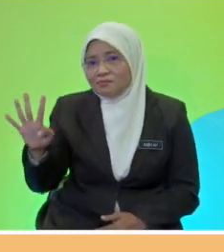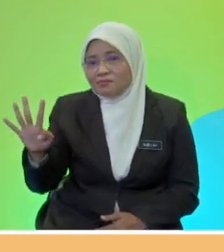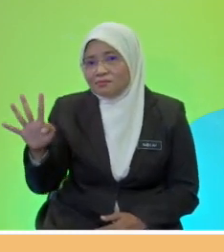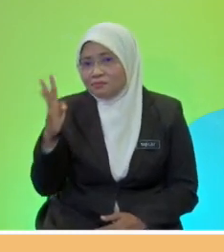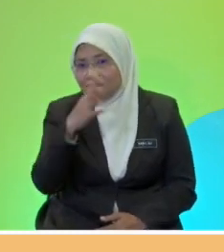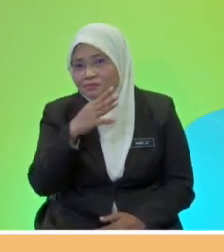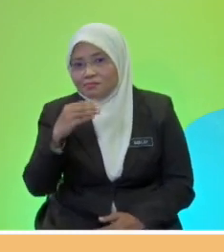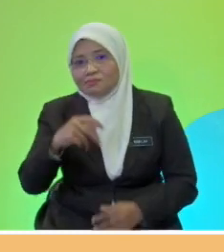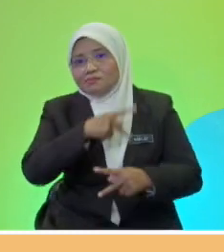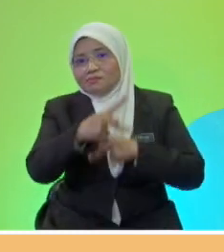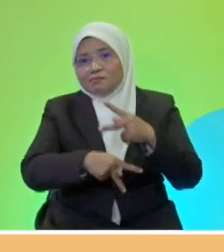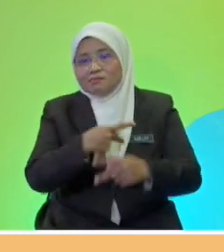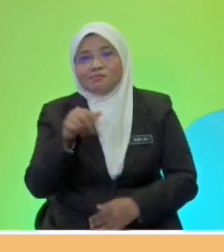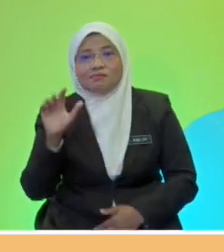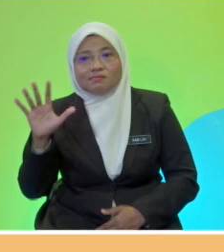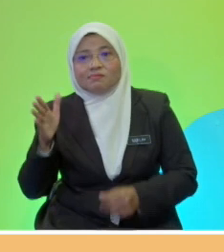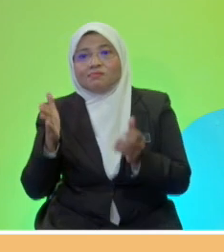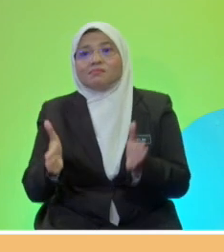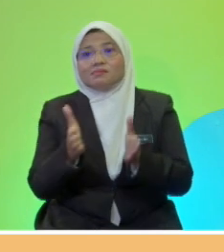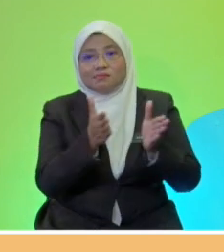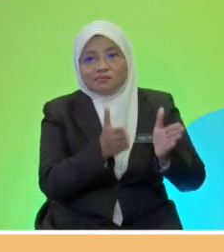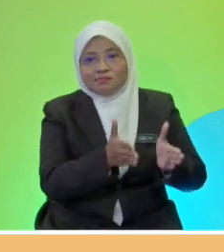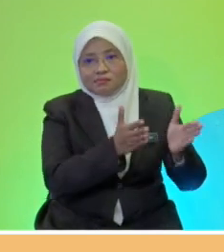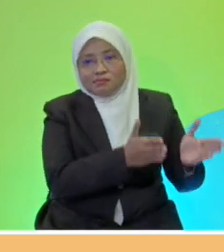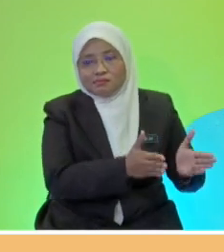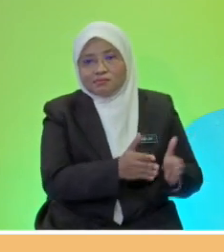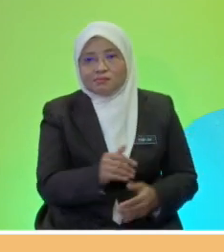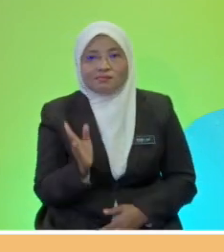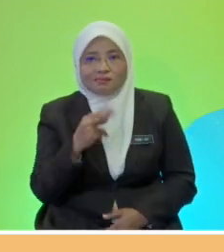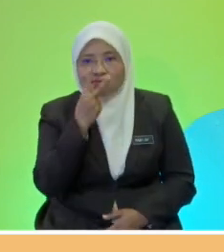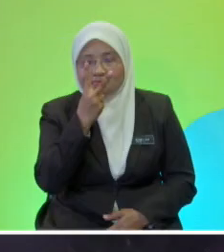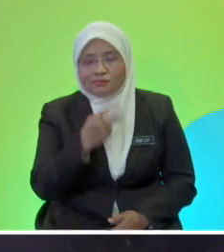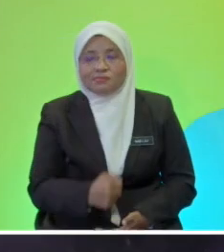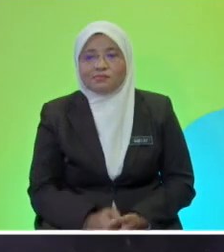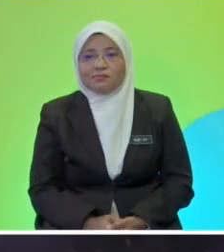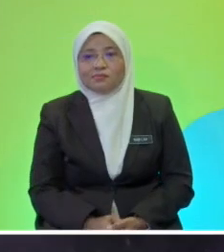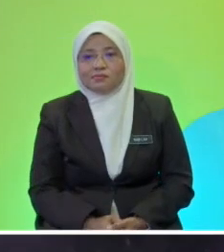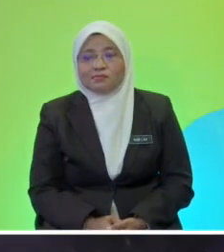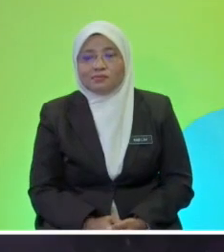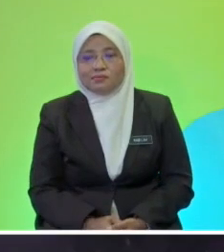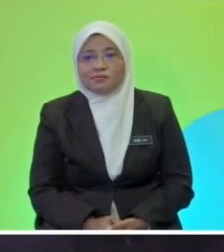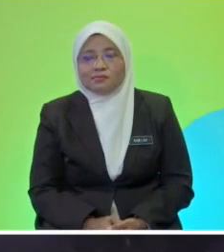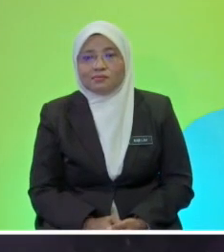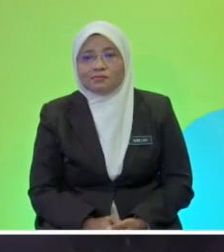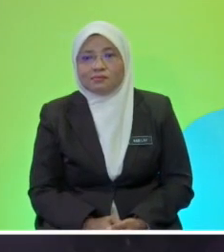proses yang keempat serta yang kelima Oke kita Tengok aja di depan sekarang ada